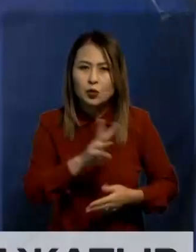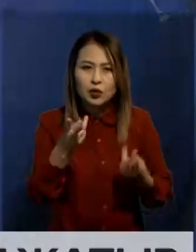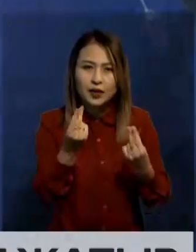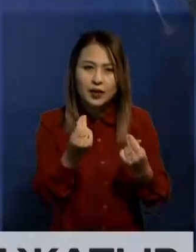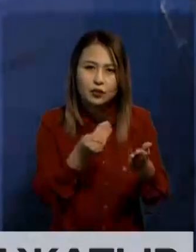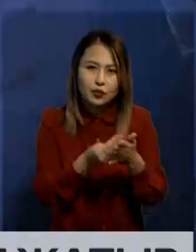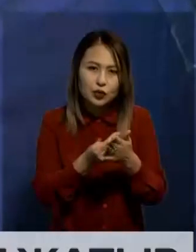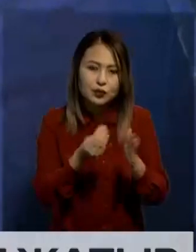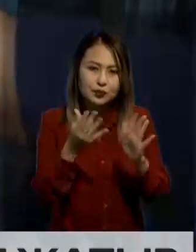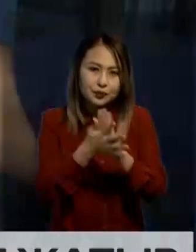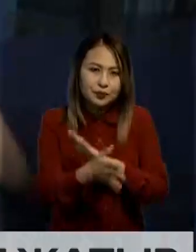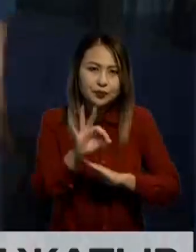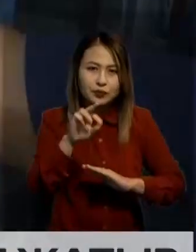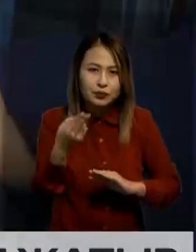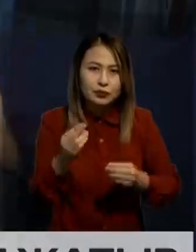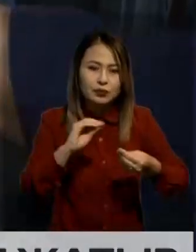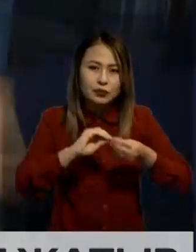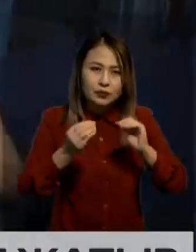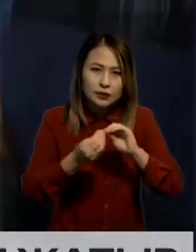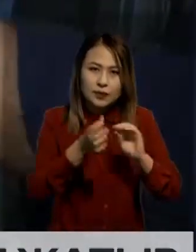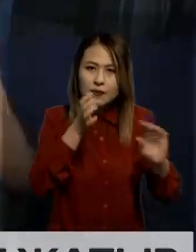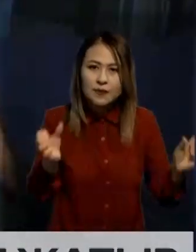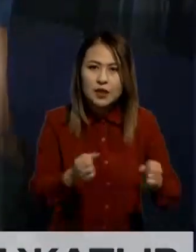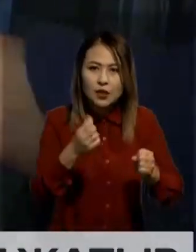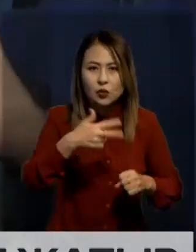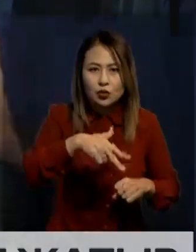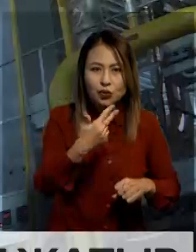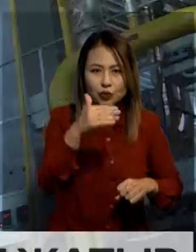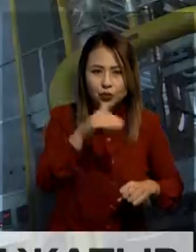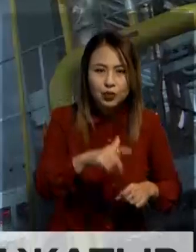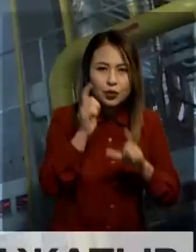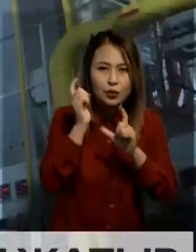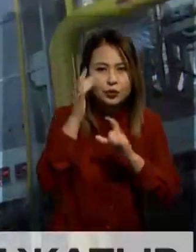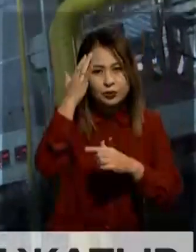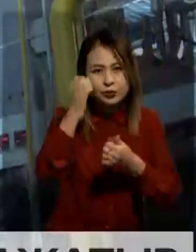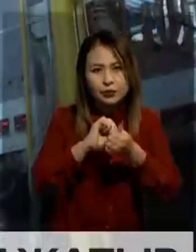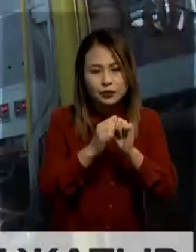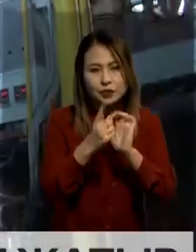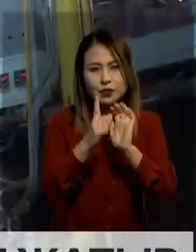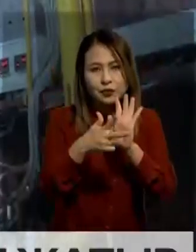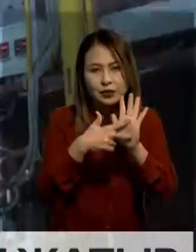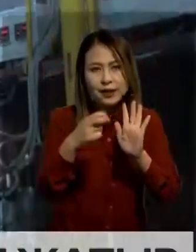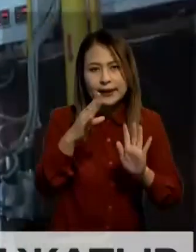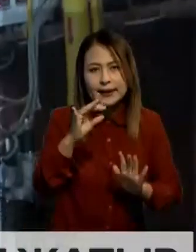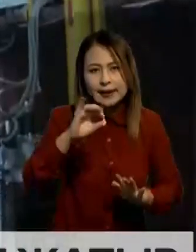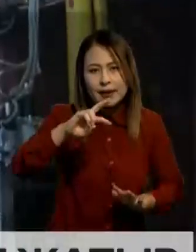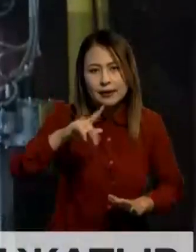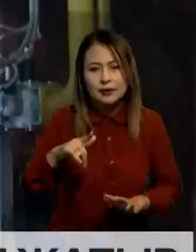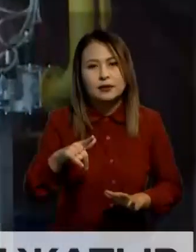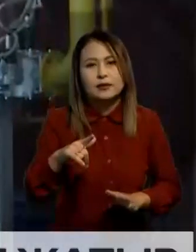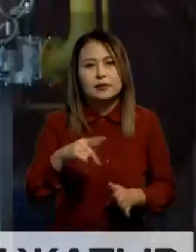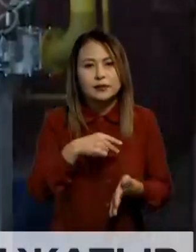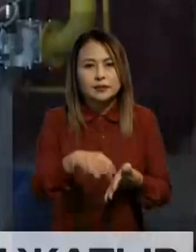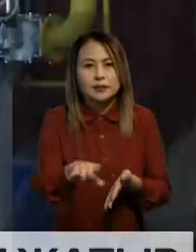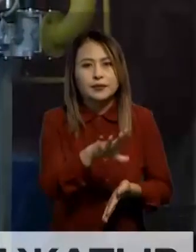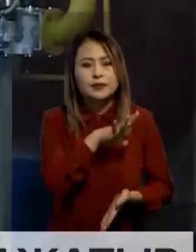500 миллион теңге қаржы жұмсалды. Сондай-ақ әлеуметтік мекемелерге қыс мезгіліне 33 мың тонна көмір мен 800 тонна дизель отына